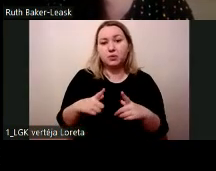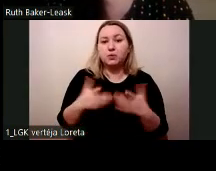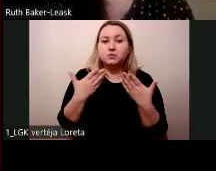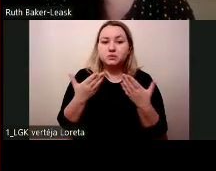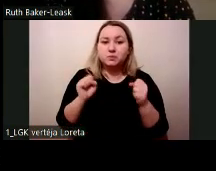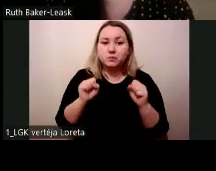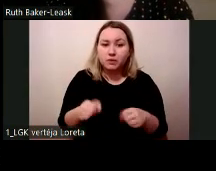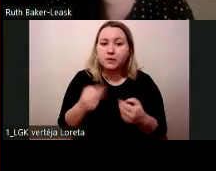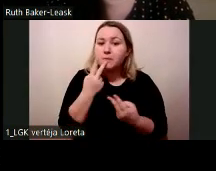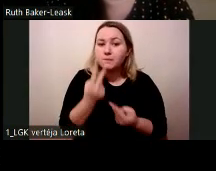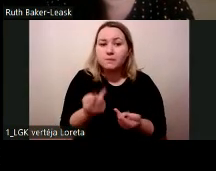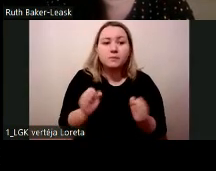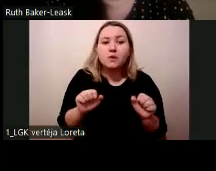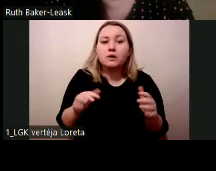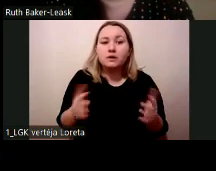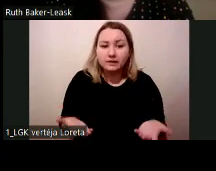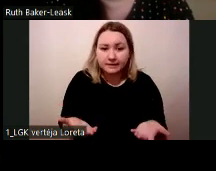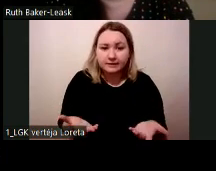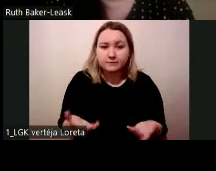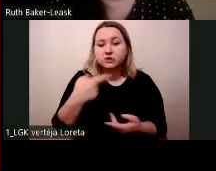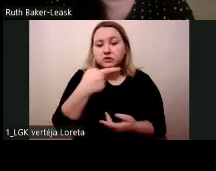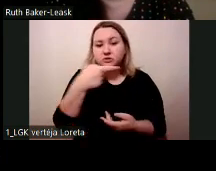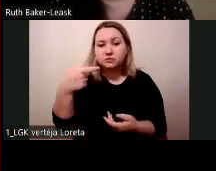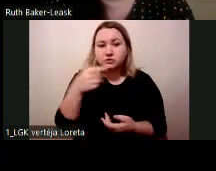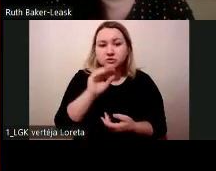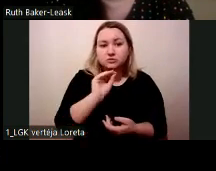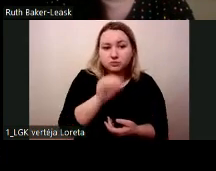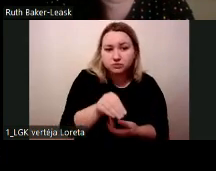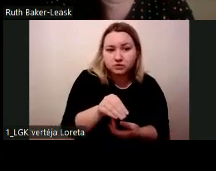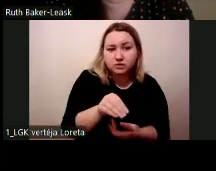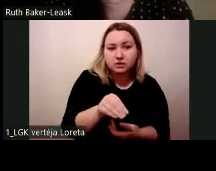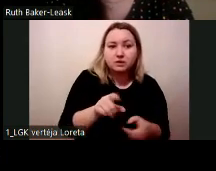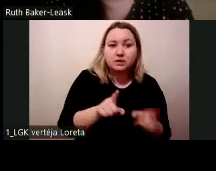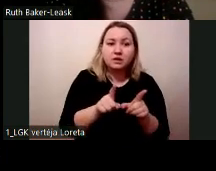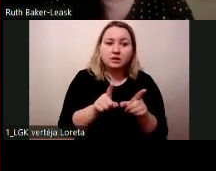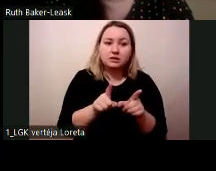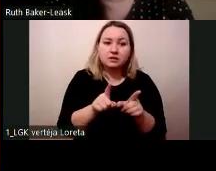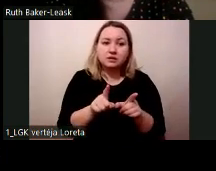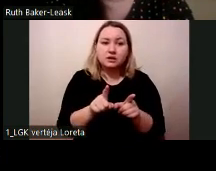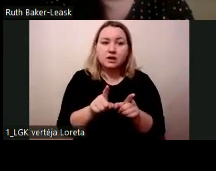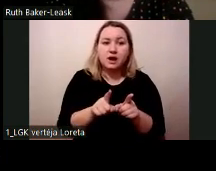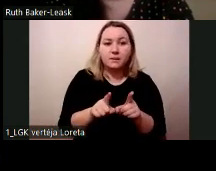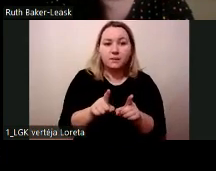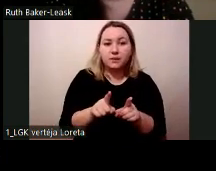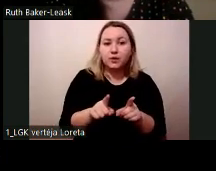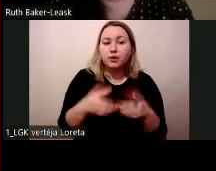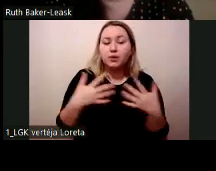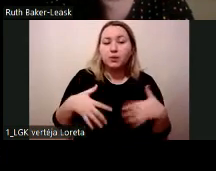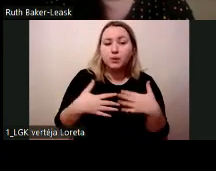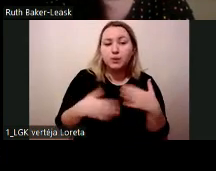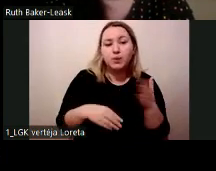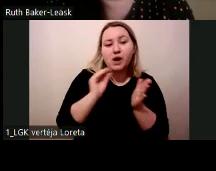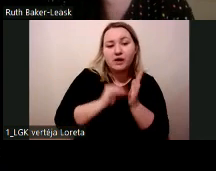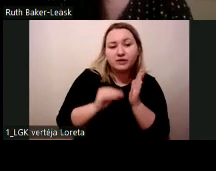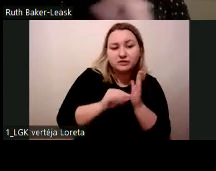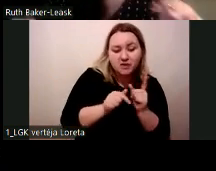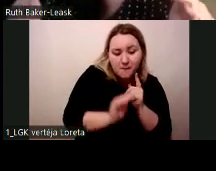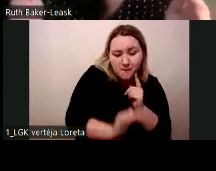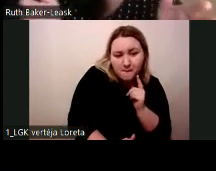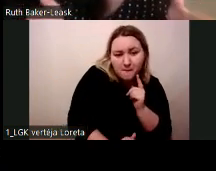pažiūrėkite, yra užrašas Amazing Authors, neįtikėtini rašytojai. Štai čia yra mažiukam,